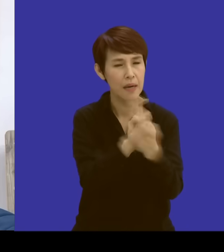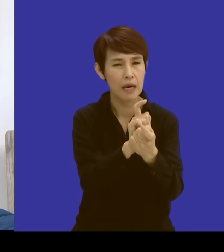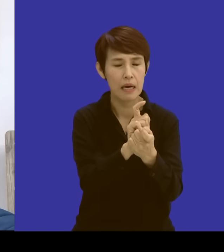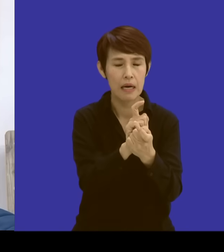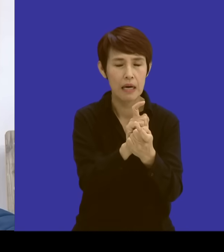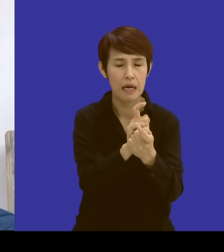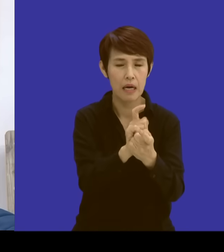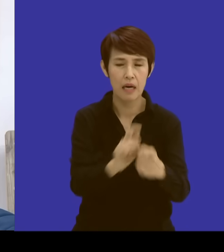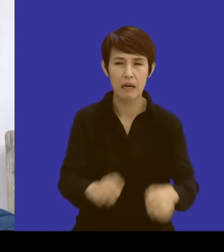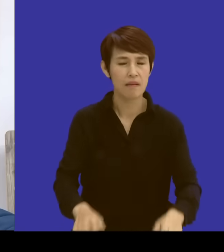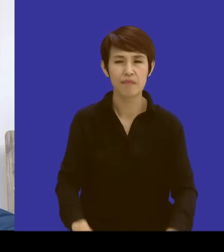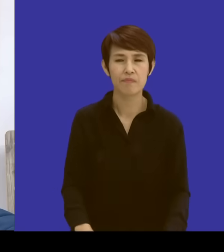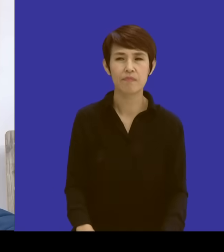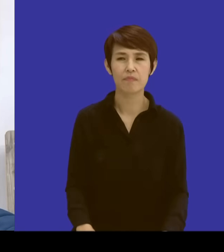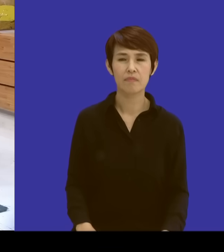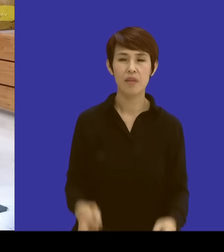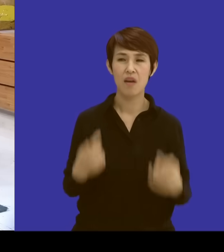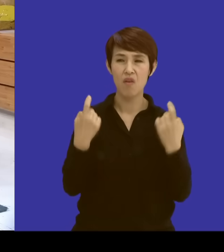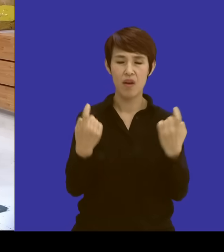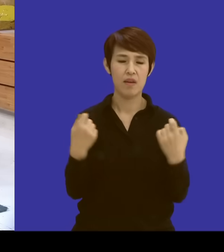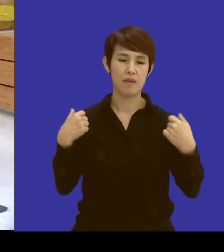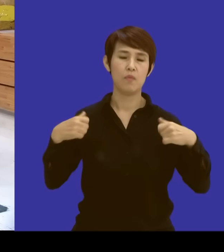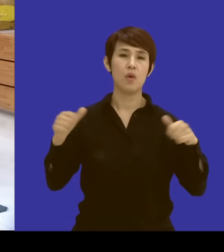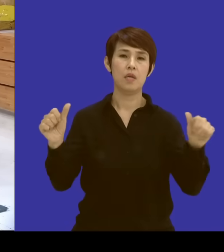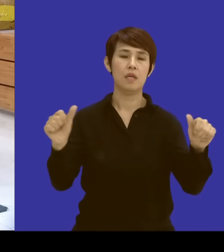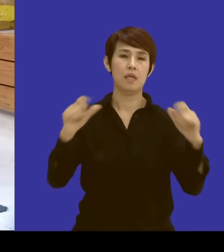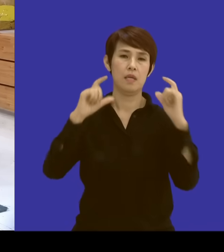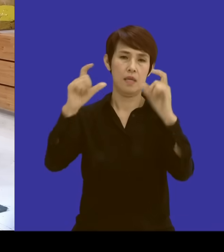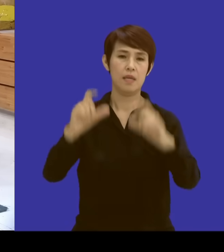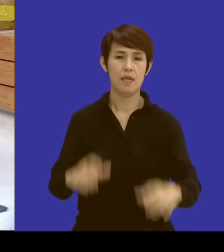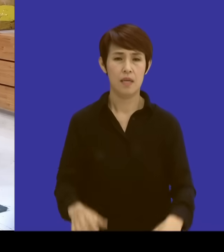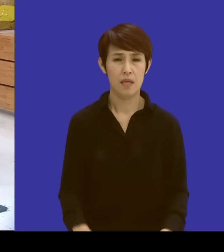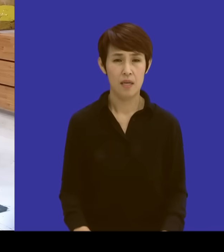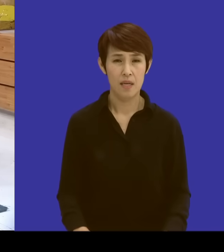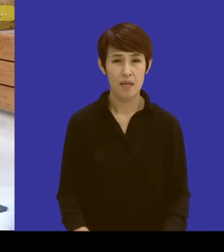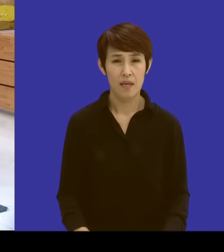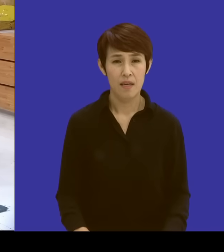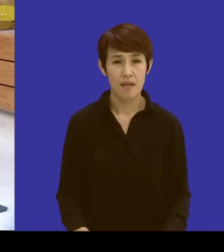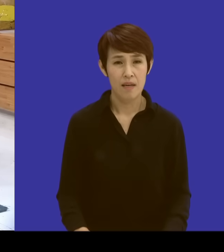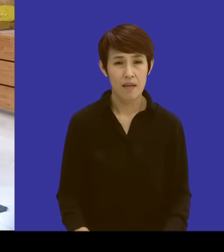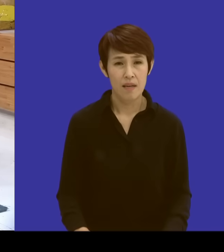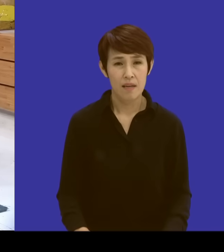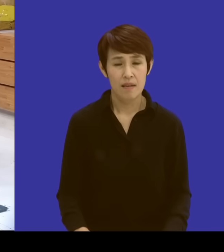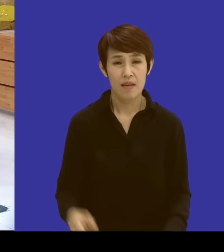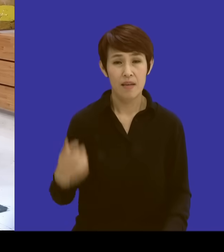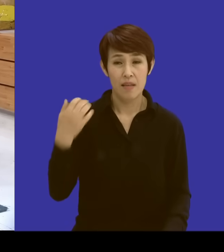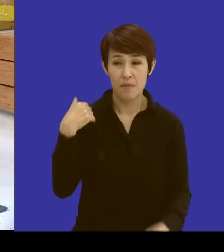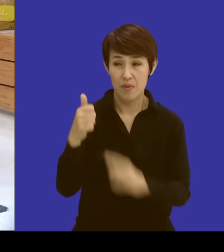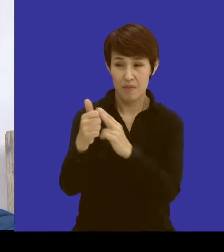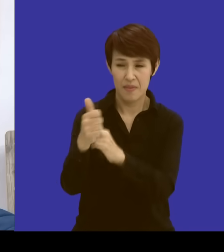번도 생각하지 않고 안 간다 이렇게 와. 결정을 한 거죠. 스스로. 네. 그리고 이제 담임선생님한테